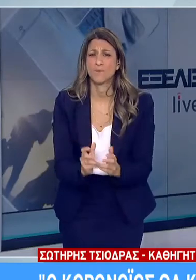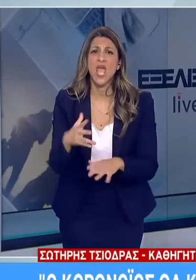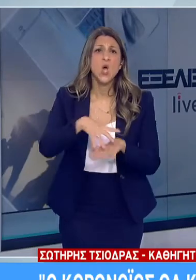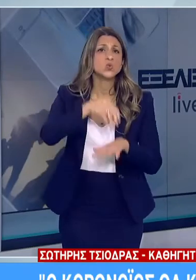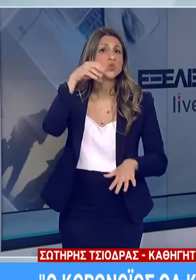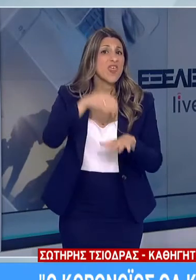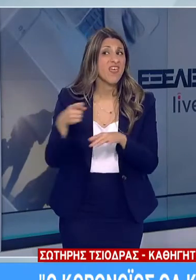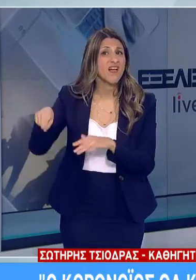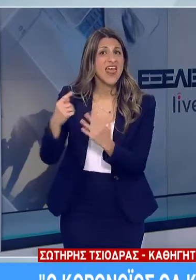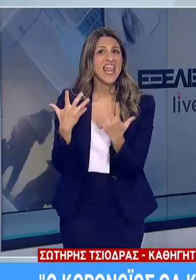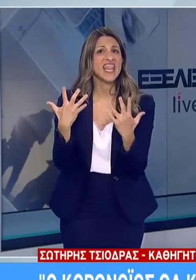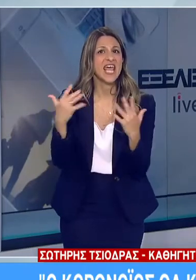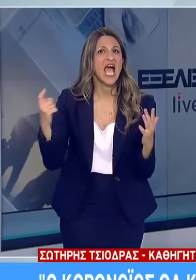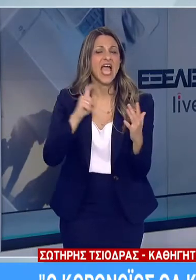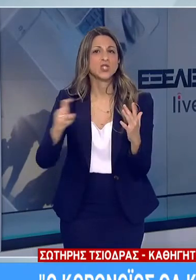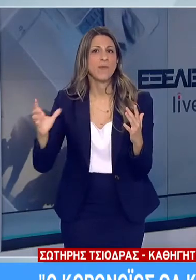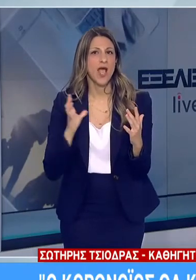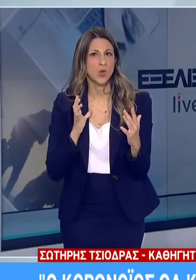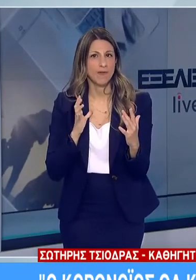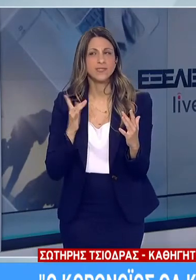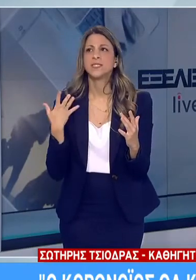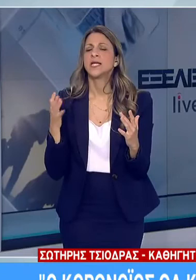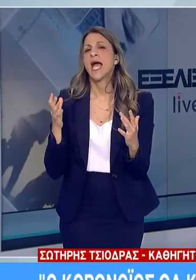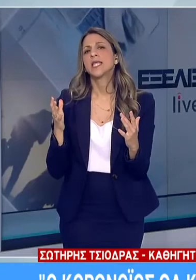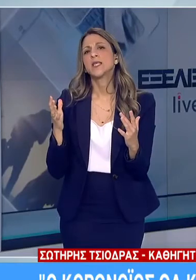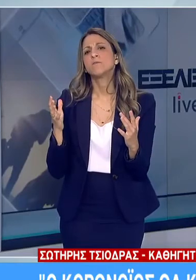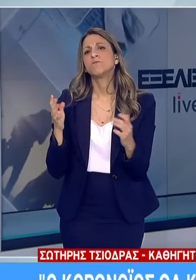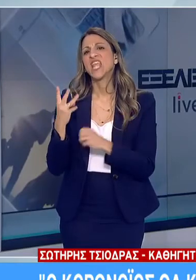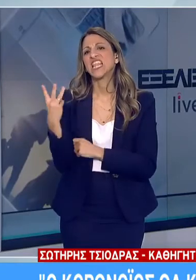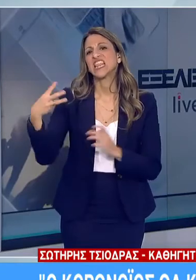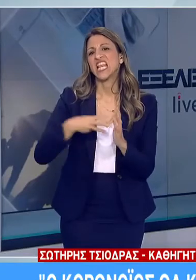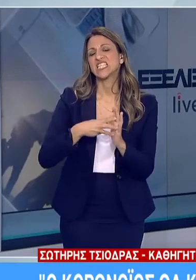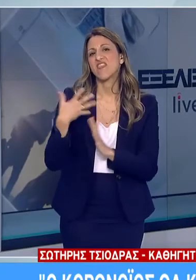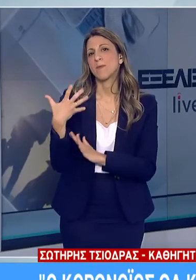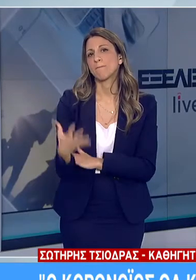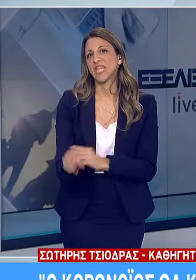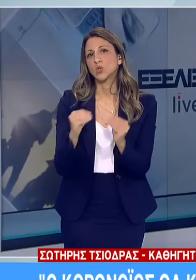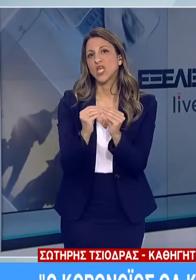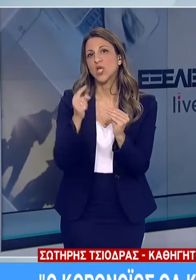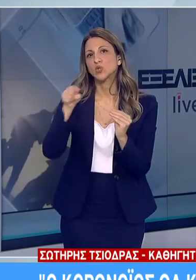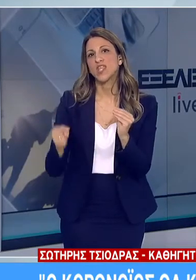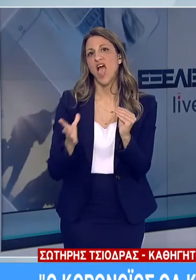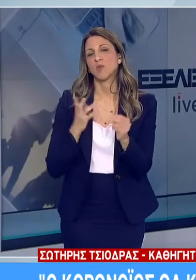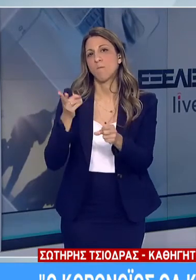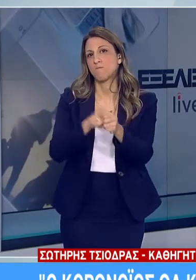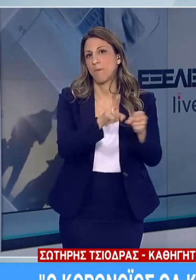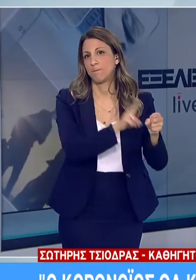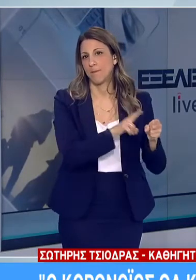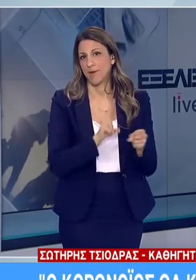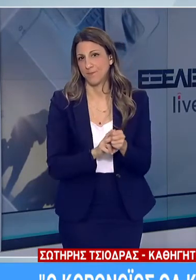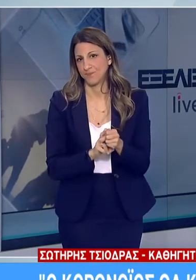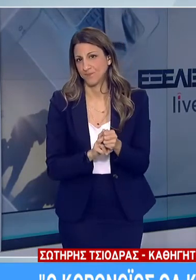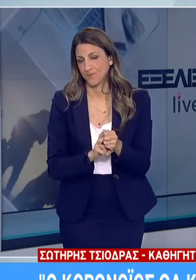Σουηδία, μια χώρα με 10 εκατομμύρια πληθυσμό, έχει μια πιο ήπια προσέγγιση, αλλά και 3.529 νεκρούς. Θα αντέχαμε να είχαμε